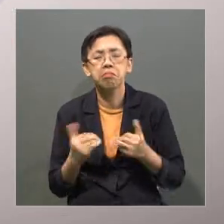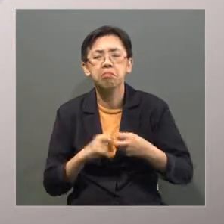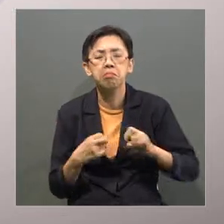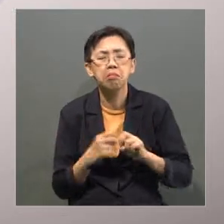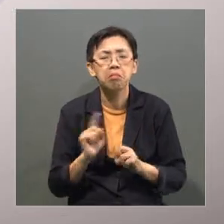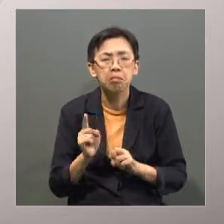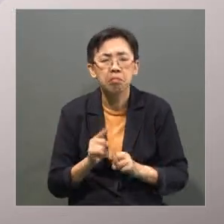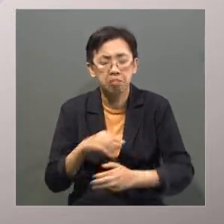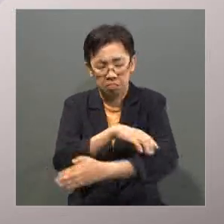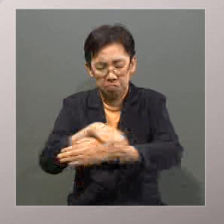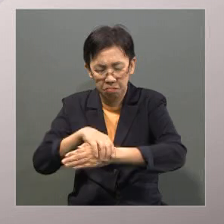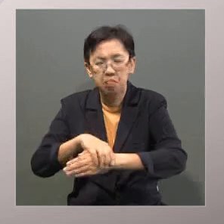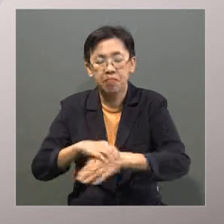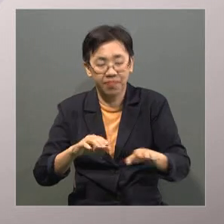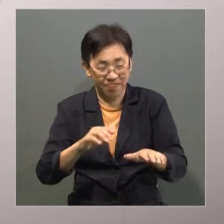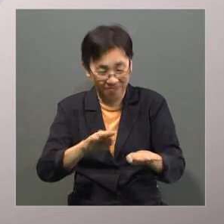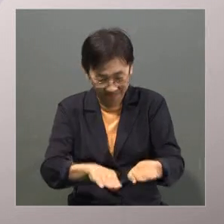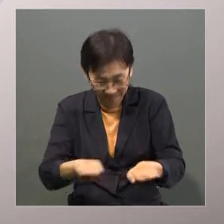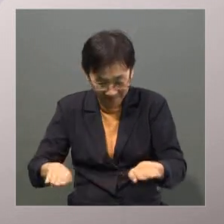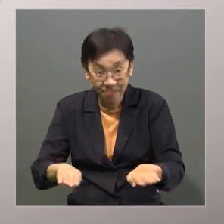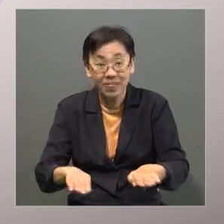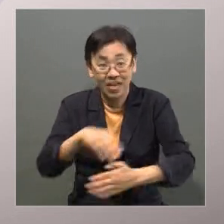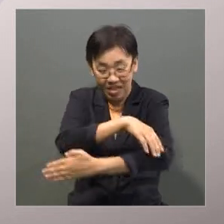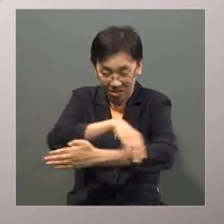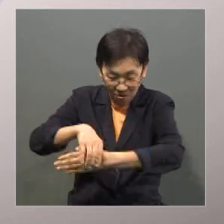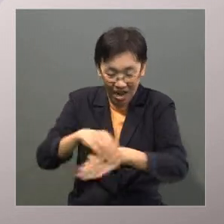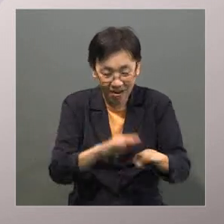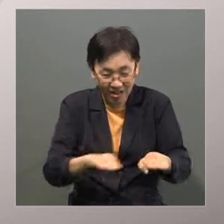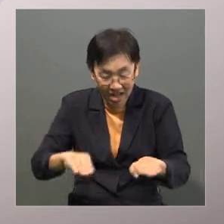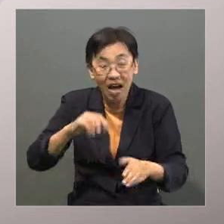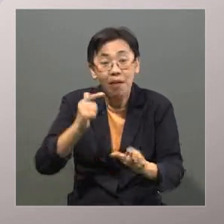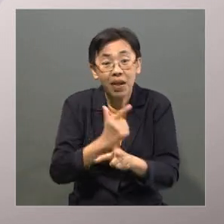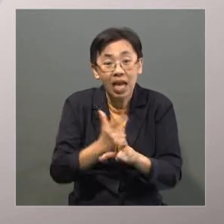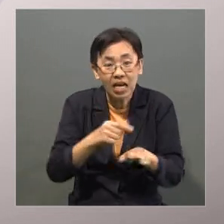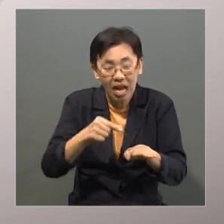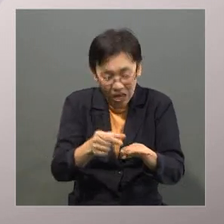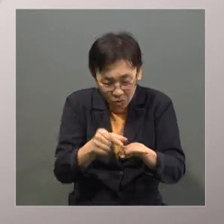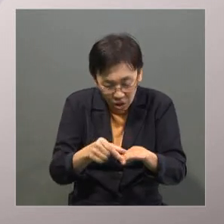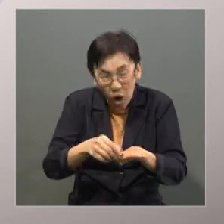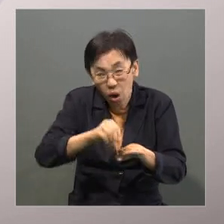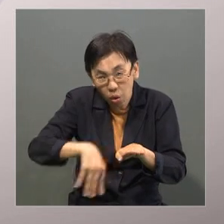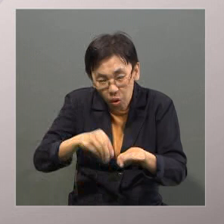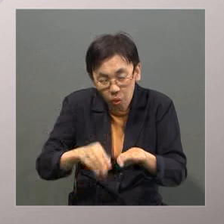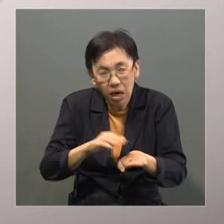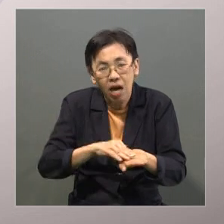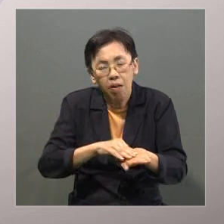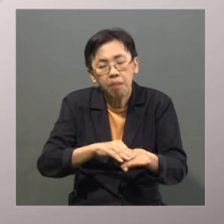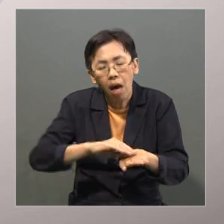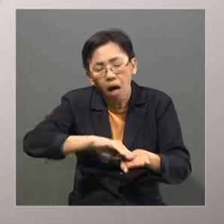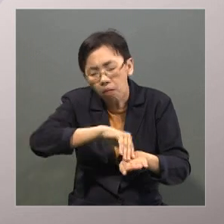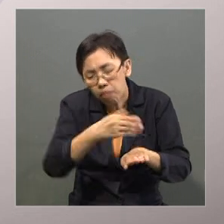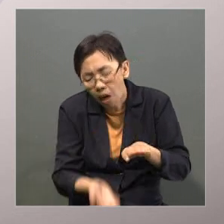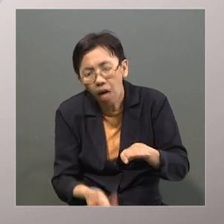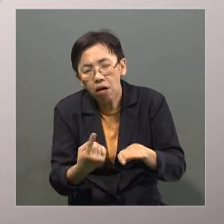ว่าน็อตยึดแผ่นเหล็กบริเวณรอยต่อของของชุดดังกล่าวเนี่ยมันหลุดออกมานะครับทำให้แผ่นเหล็กเนี่ยตกลงมา 1